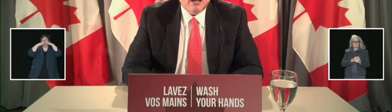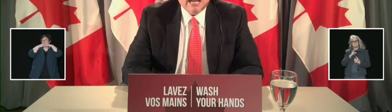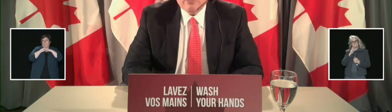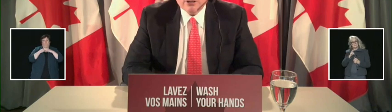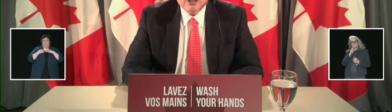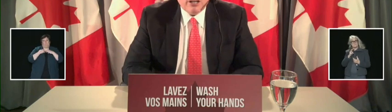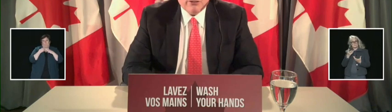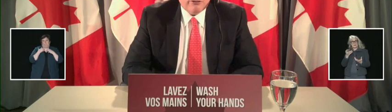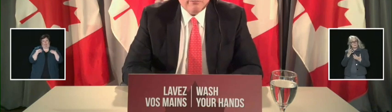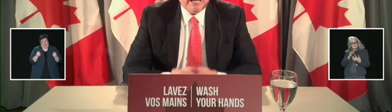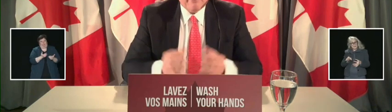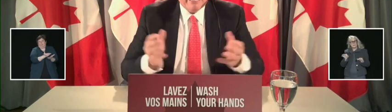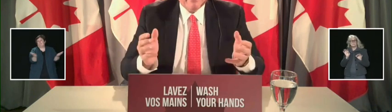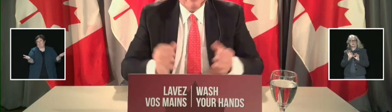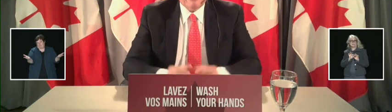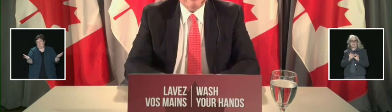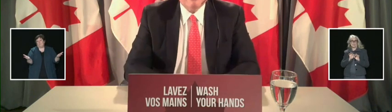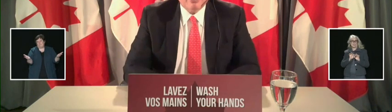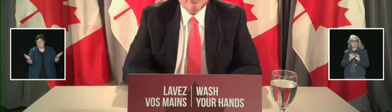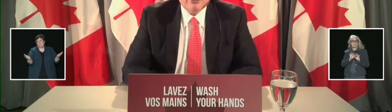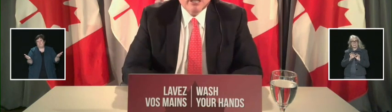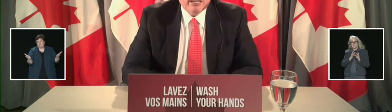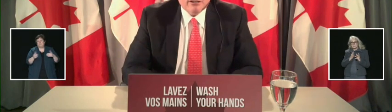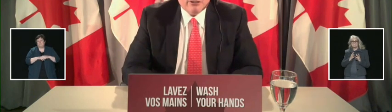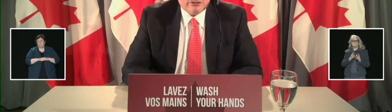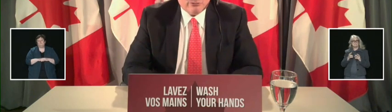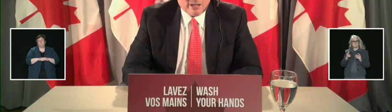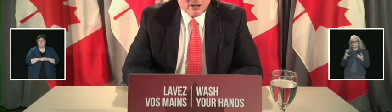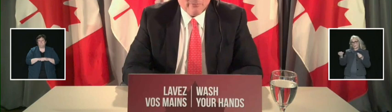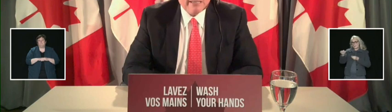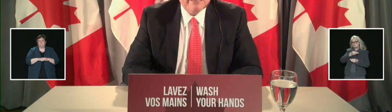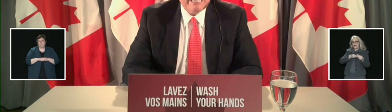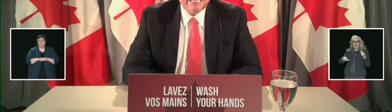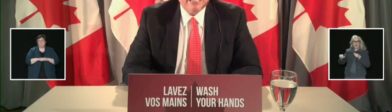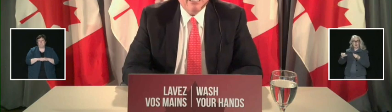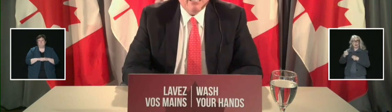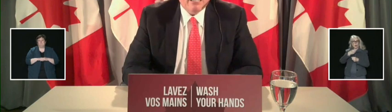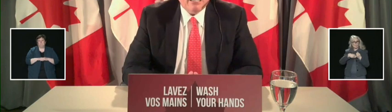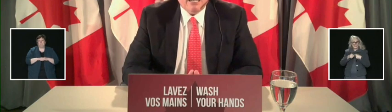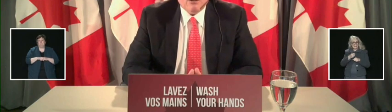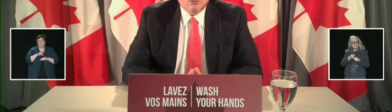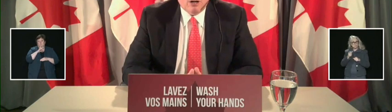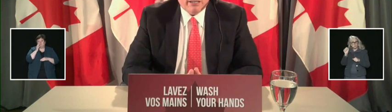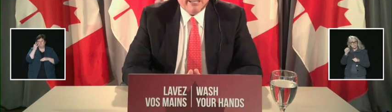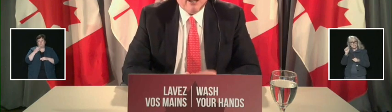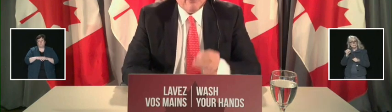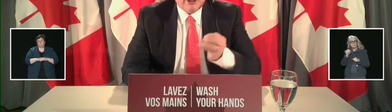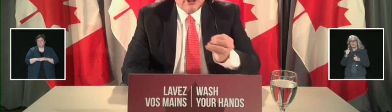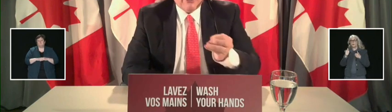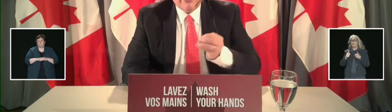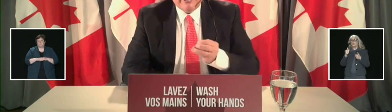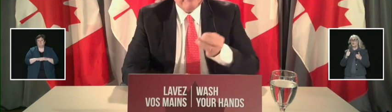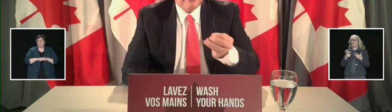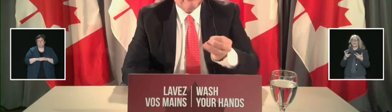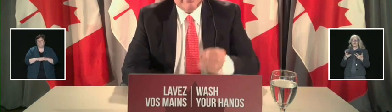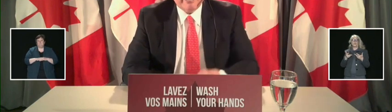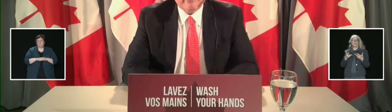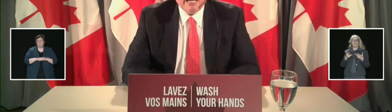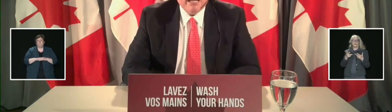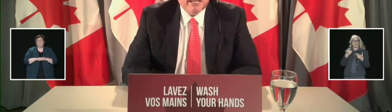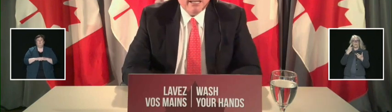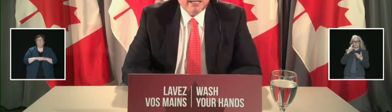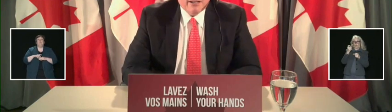l'importance de permettre à l'échange, que ce soit commercial ou en termes d